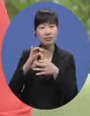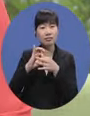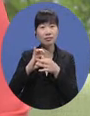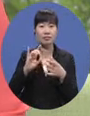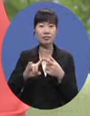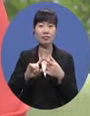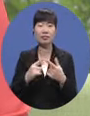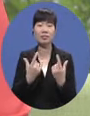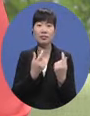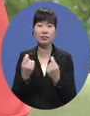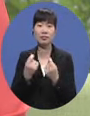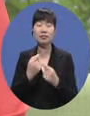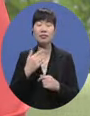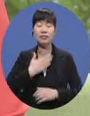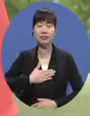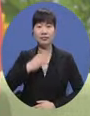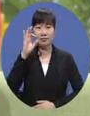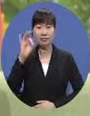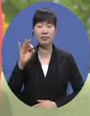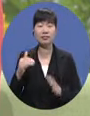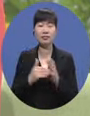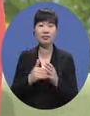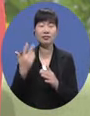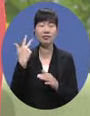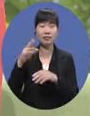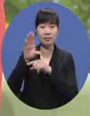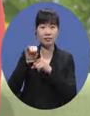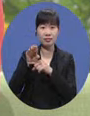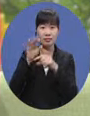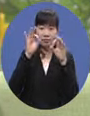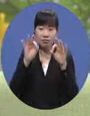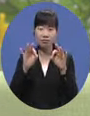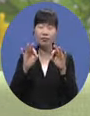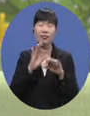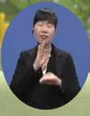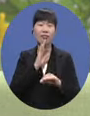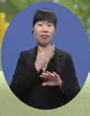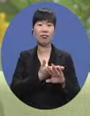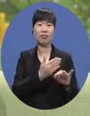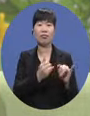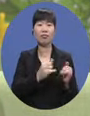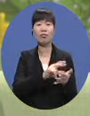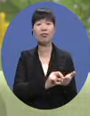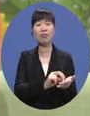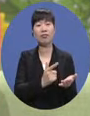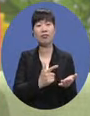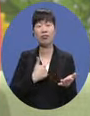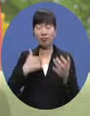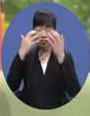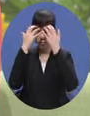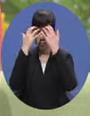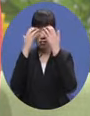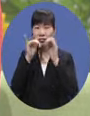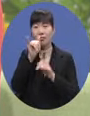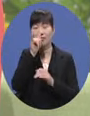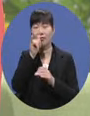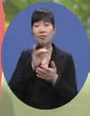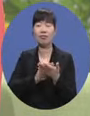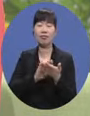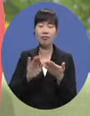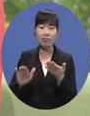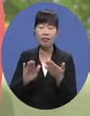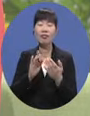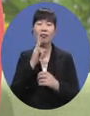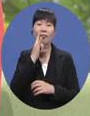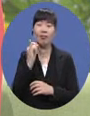등에 대해서 함께 알아봤는데요. 지난주 방송을 보시고 진짜 남의 일이 아닙니다. 저희도 이렇게 고통받고 있습니다라고 하는 진솔한